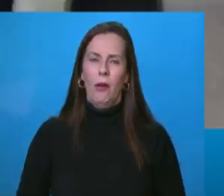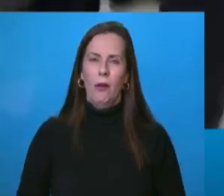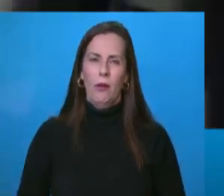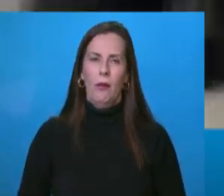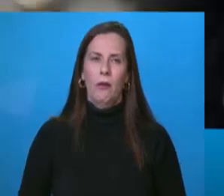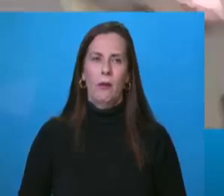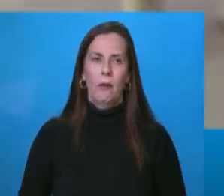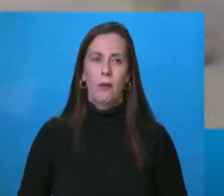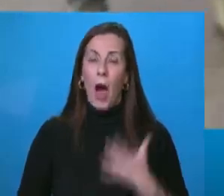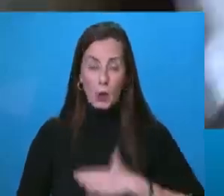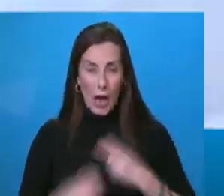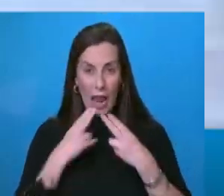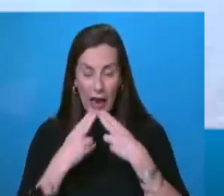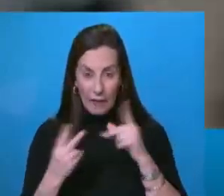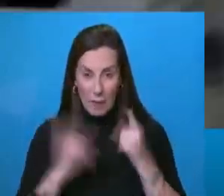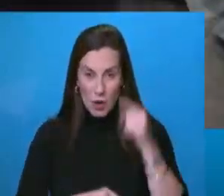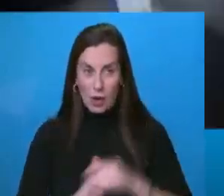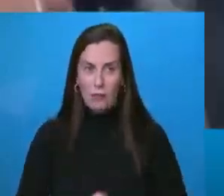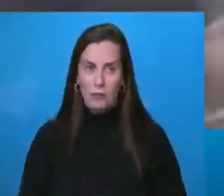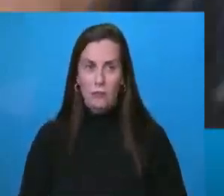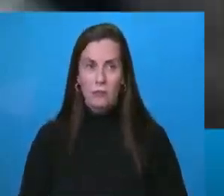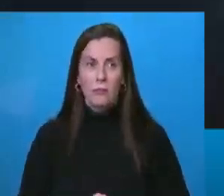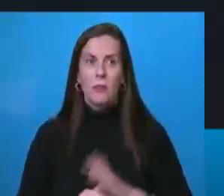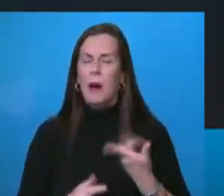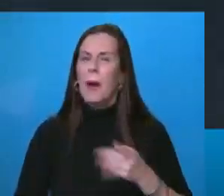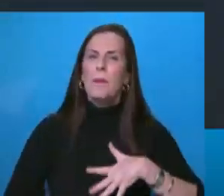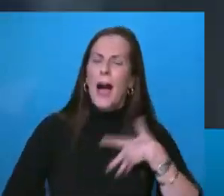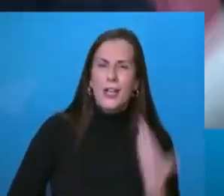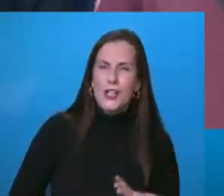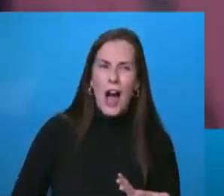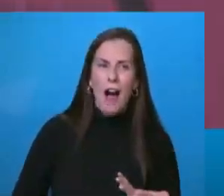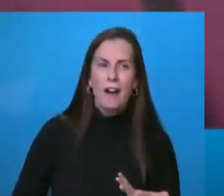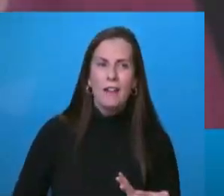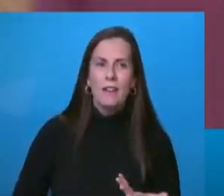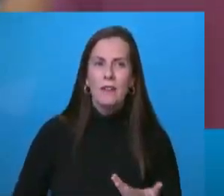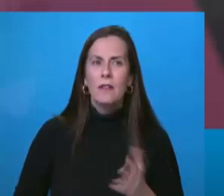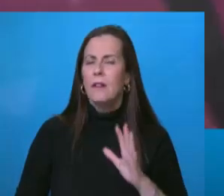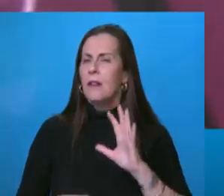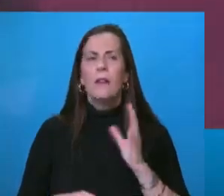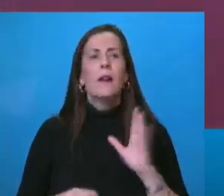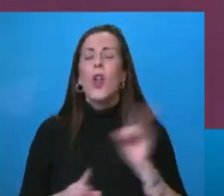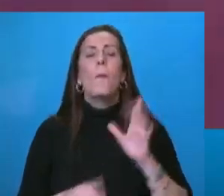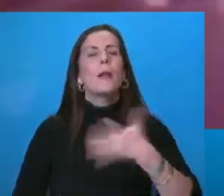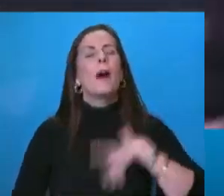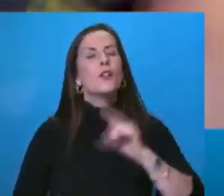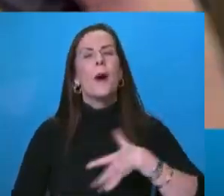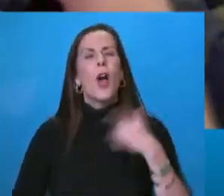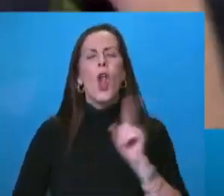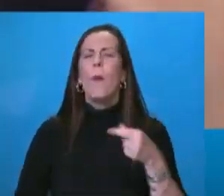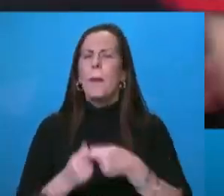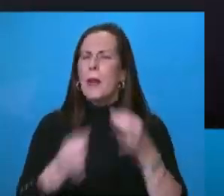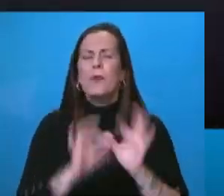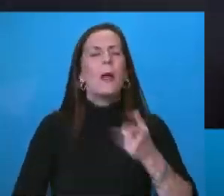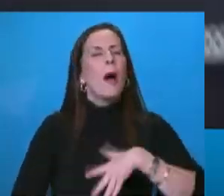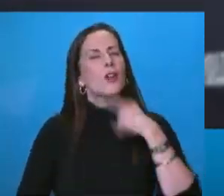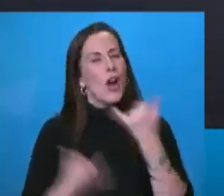רוצה להגיב להדרמה הזאת? רק ברמת הרגשות. לא, ברמת הרגשות, לא ברמה המשפטית.